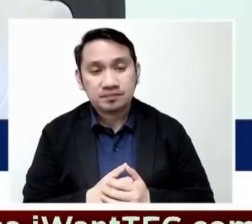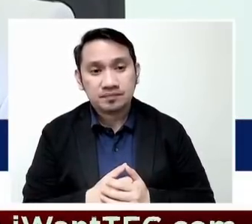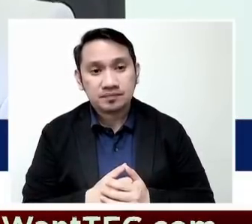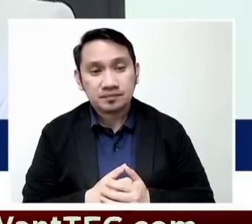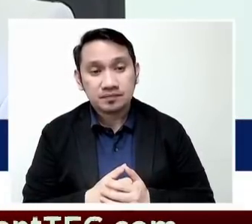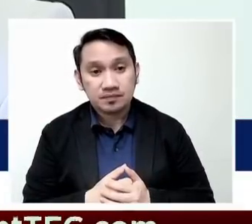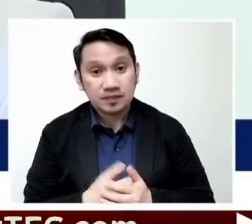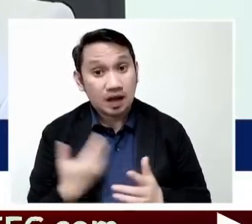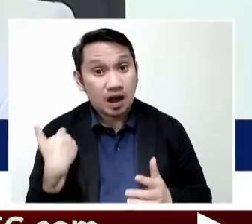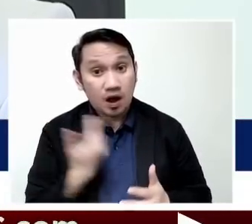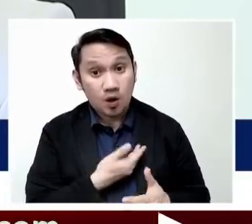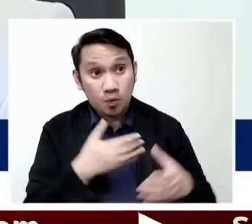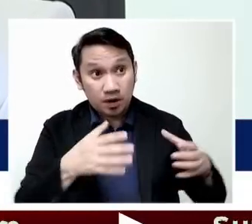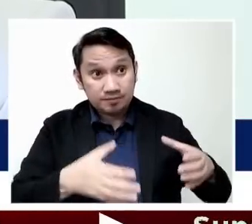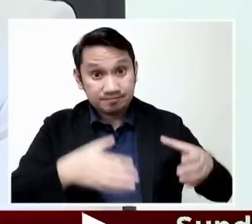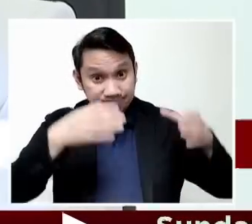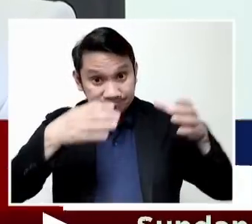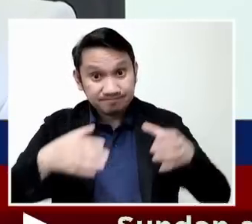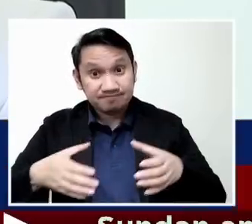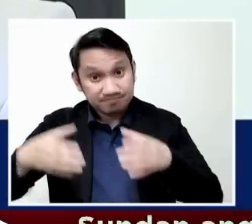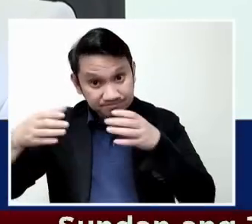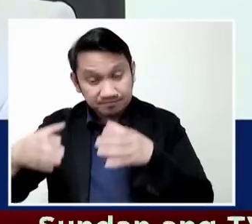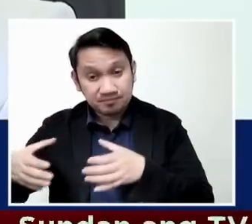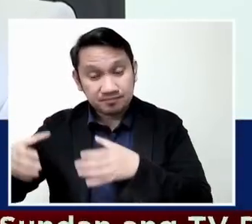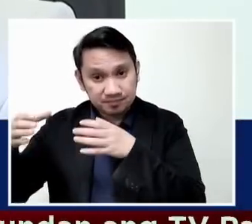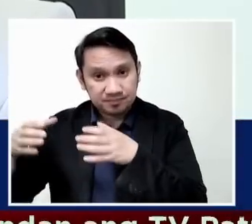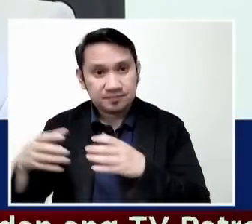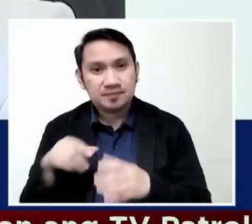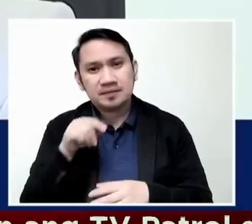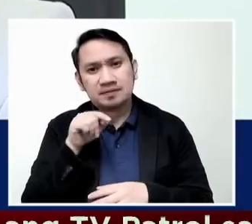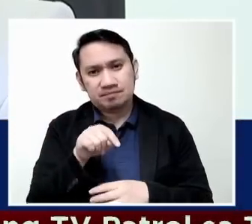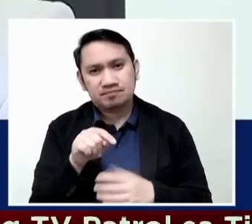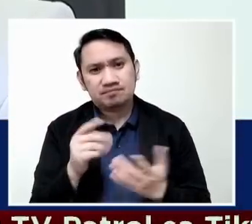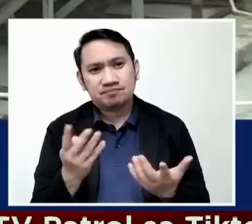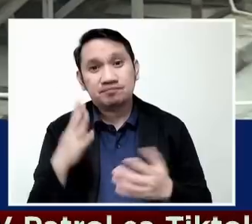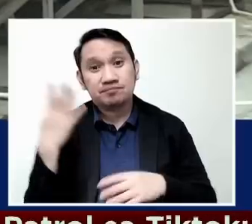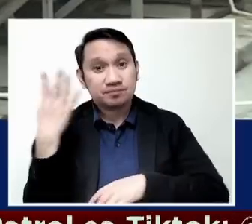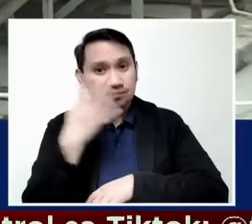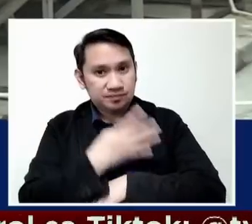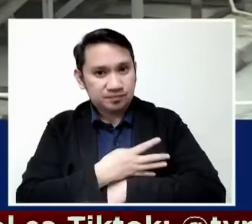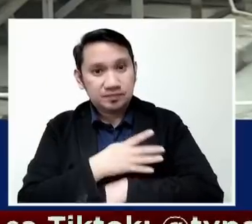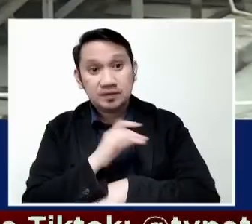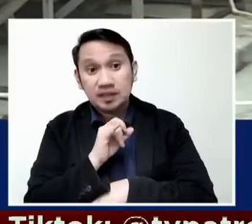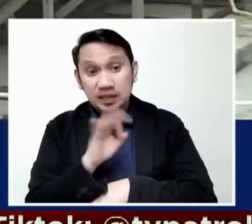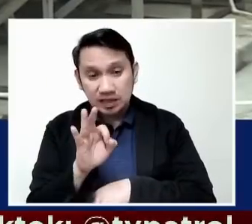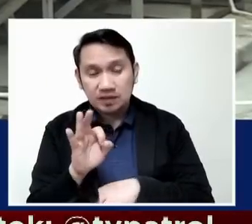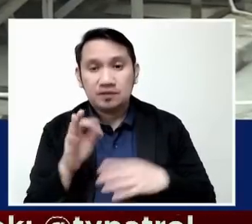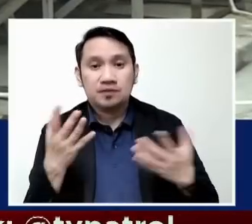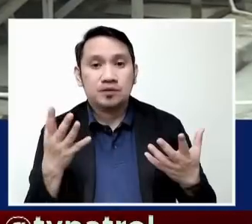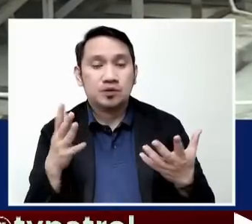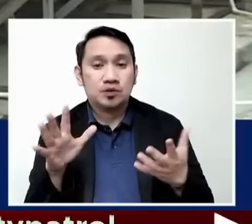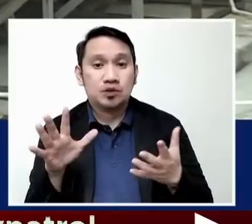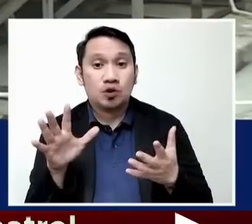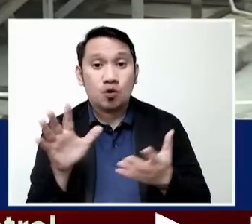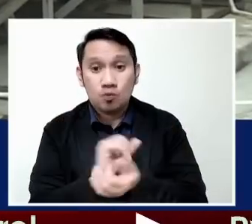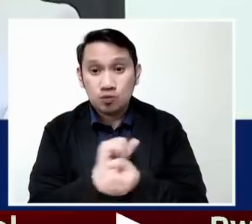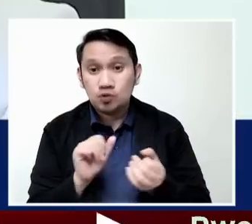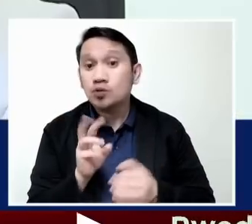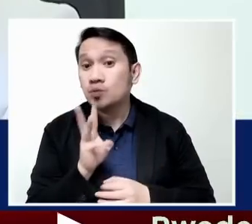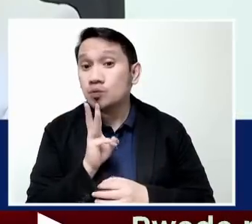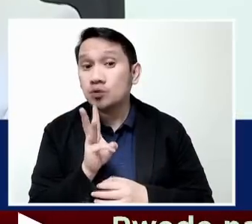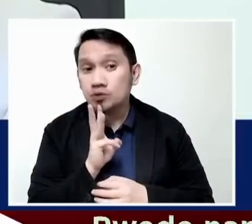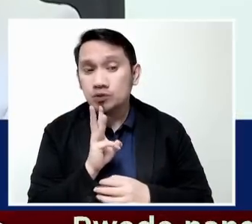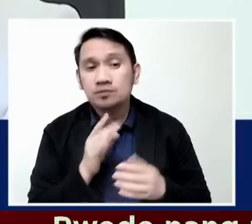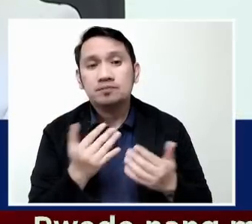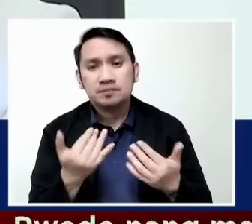3 tanks po natin na naka-prepare, eh, nagla-last po ito ng 4 days if in case totally makakut off po yung supply ng water.